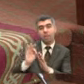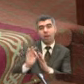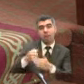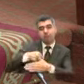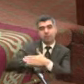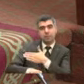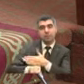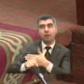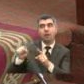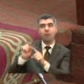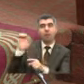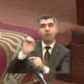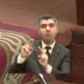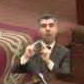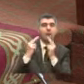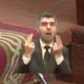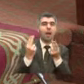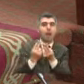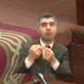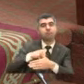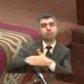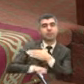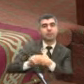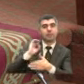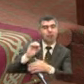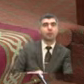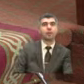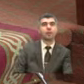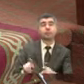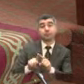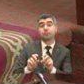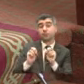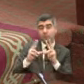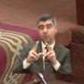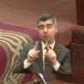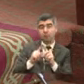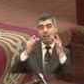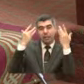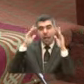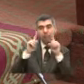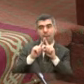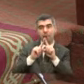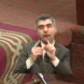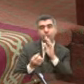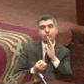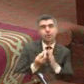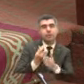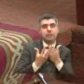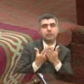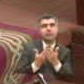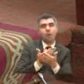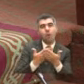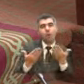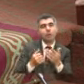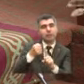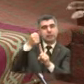هذا يحث، ونحن نعمل على أن يكون عرضا ثقافيا مؤسسا. بالتالي كنشتغلوا